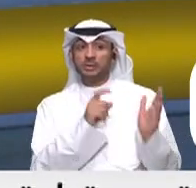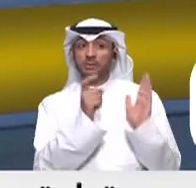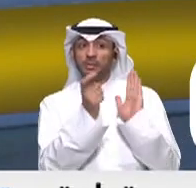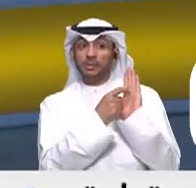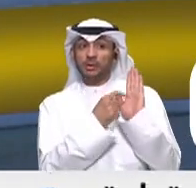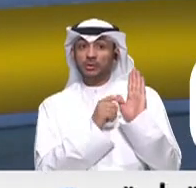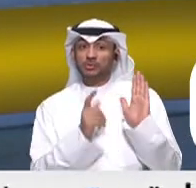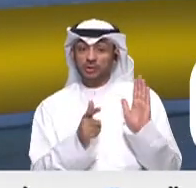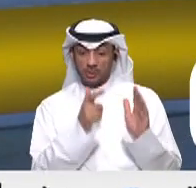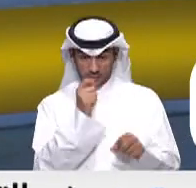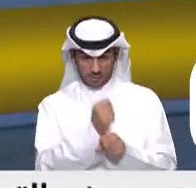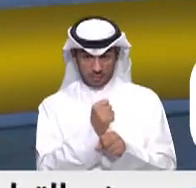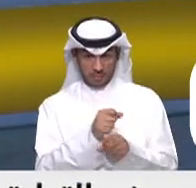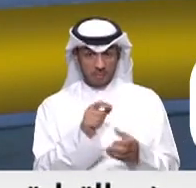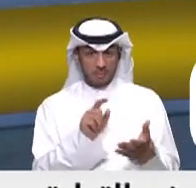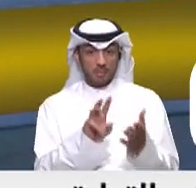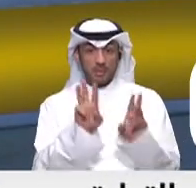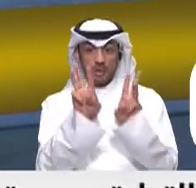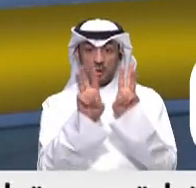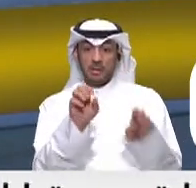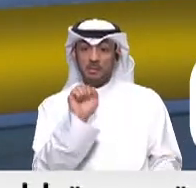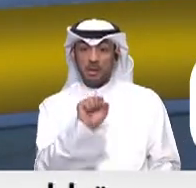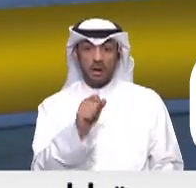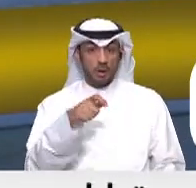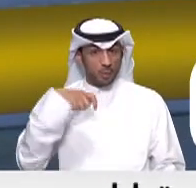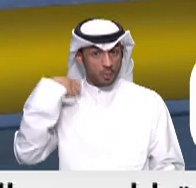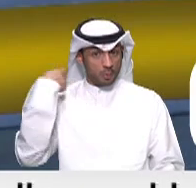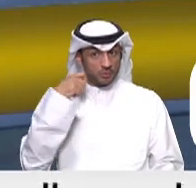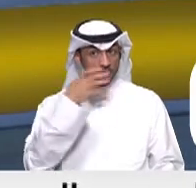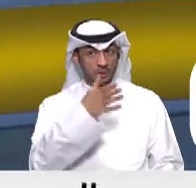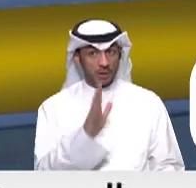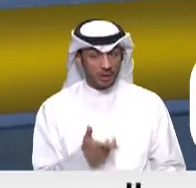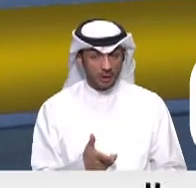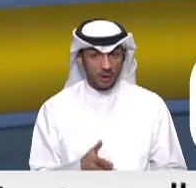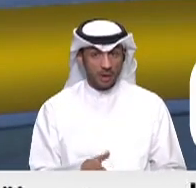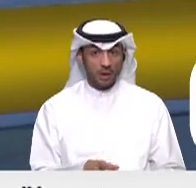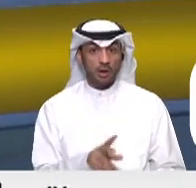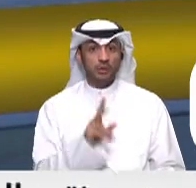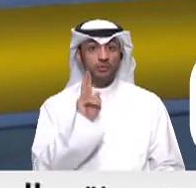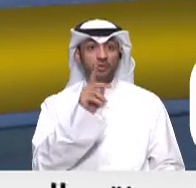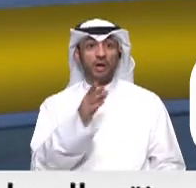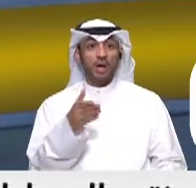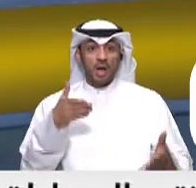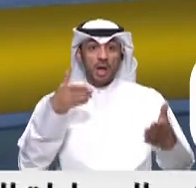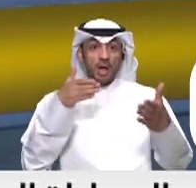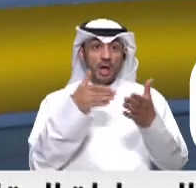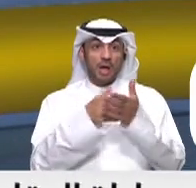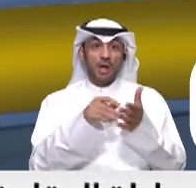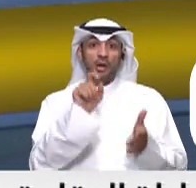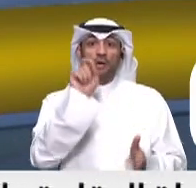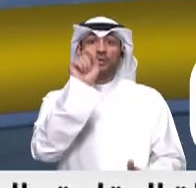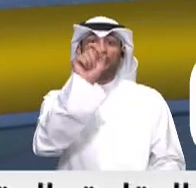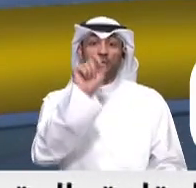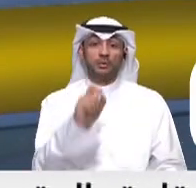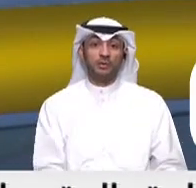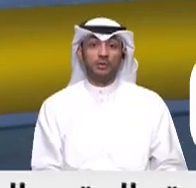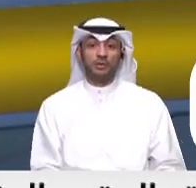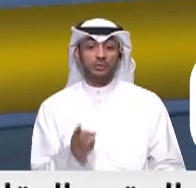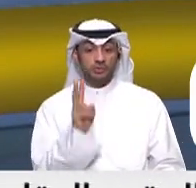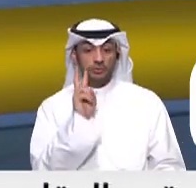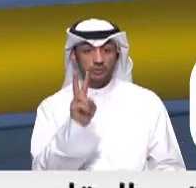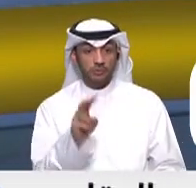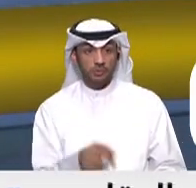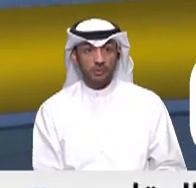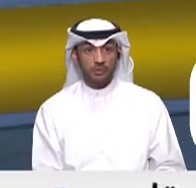بدش جهه رسميه وزاره ولا غالبا الموقع راح ينتهي ددت كيدل ما